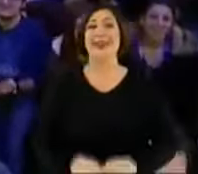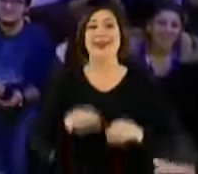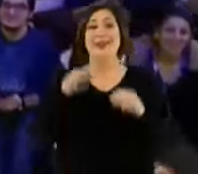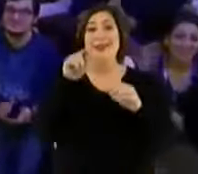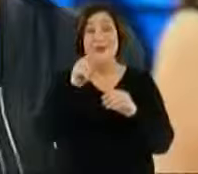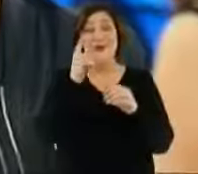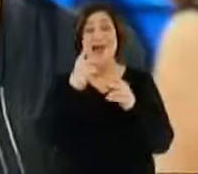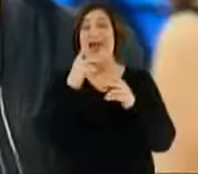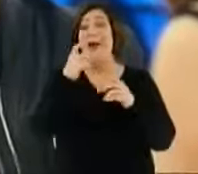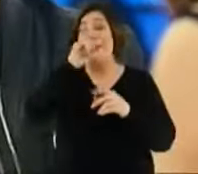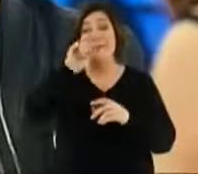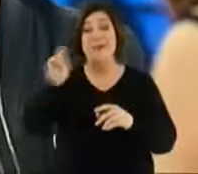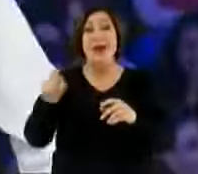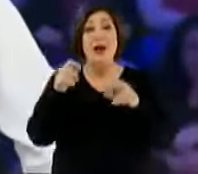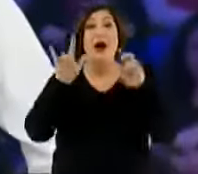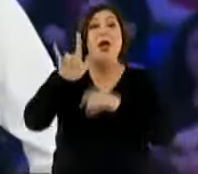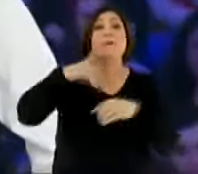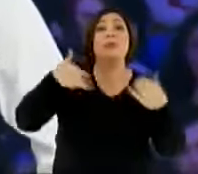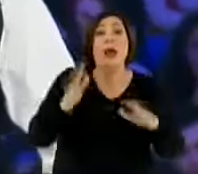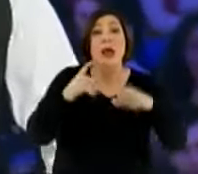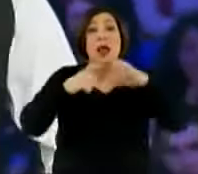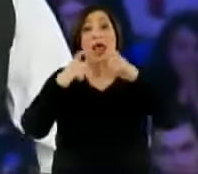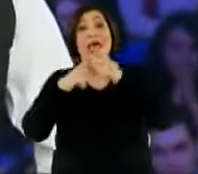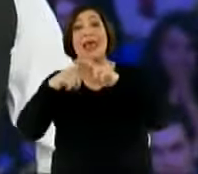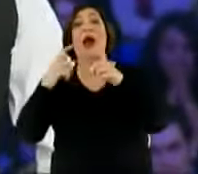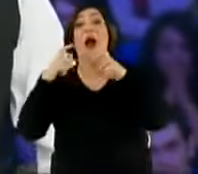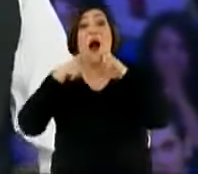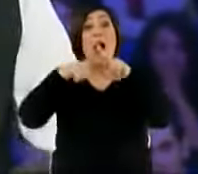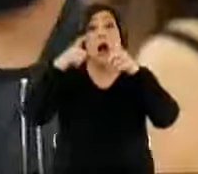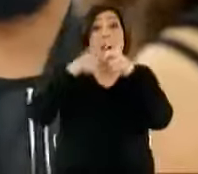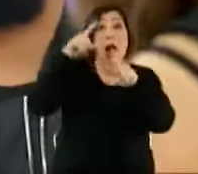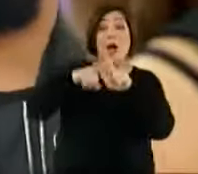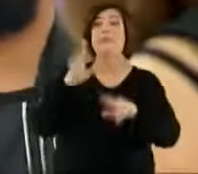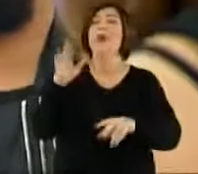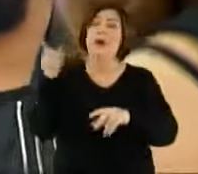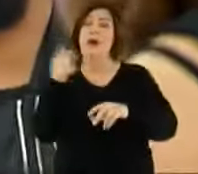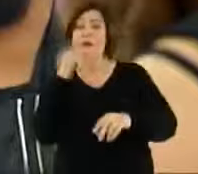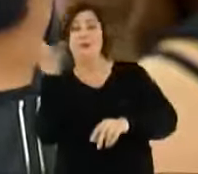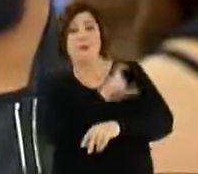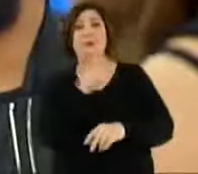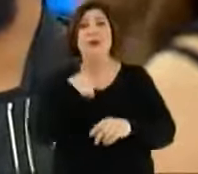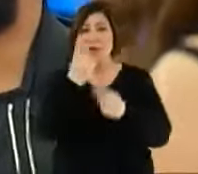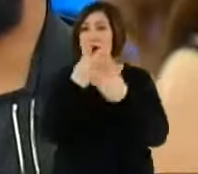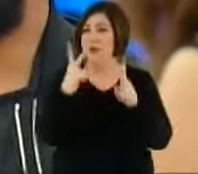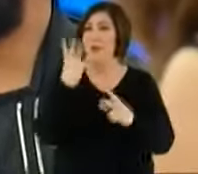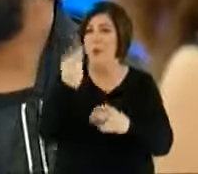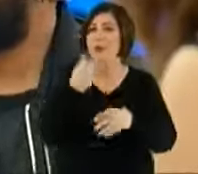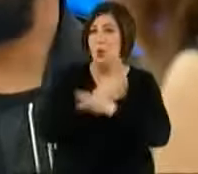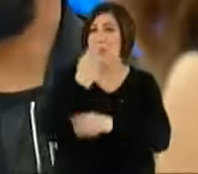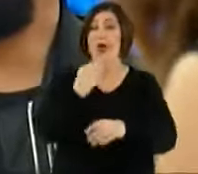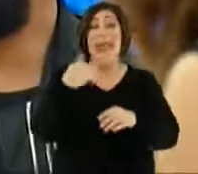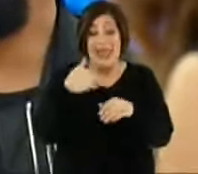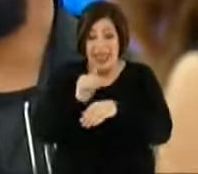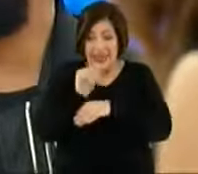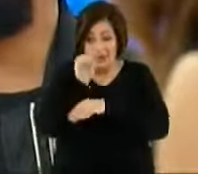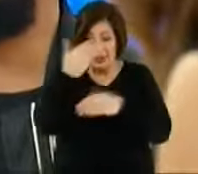Şöyle açıklayabilirim. Çünkü rap değil, reggae değil, raga. Ya aslında şöyle açıklasam daha doğru olur Okan. Hani